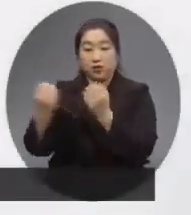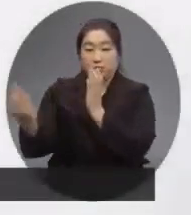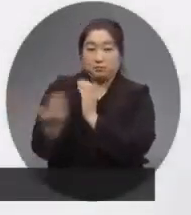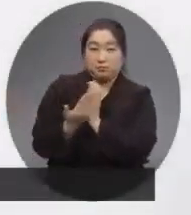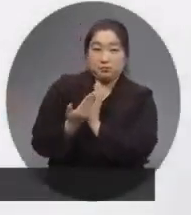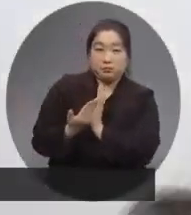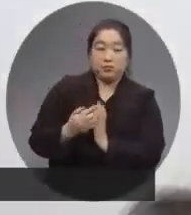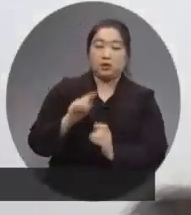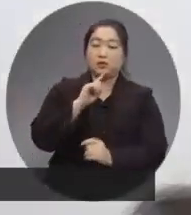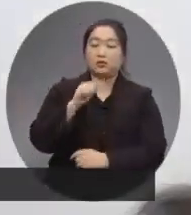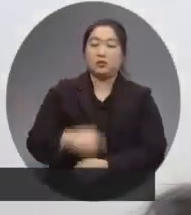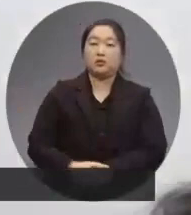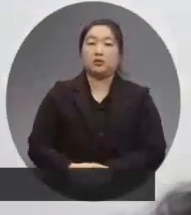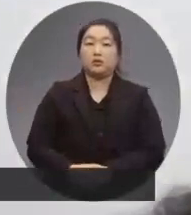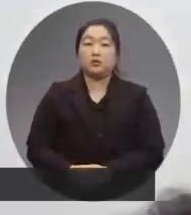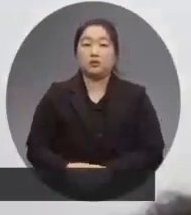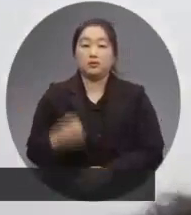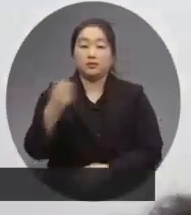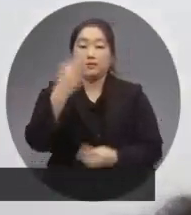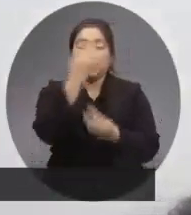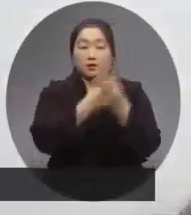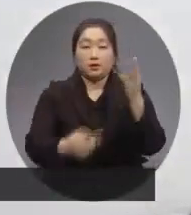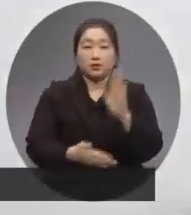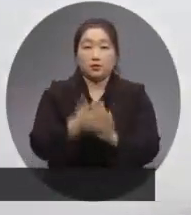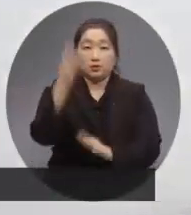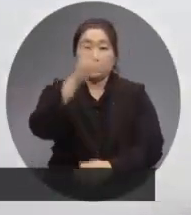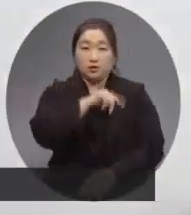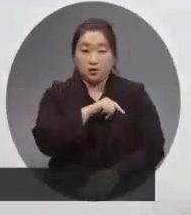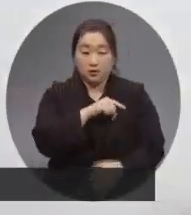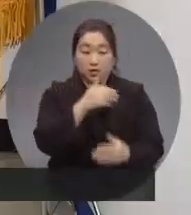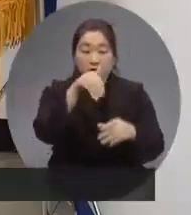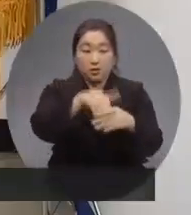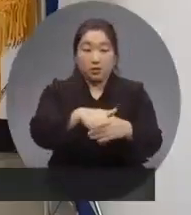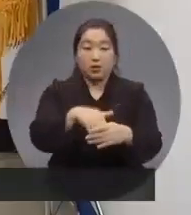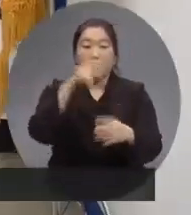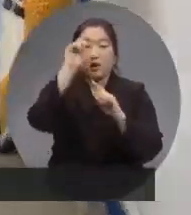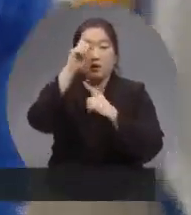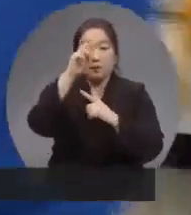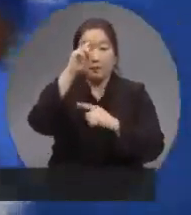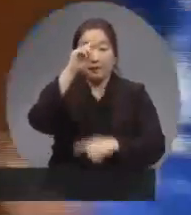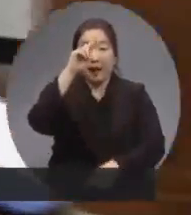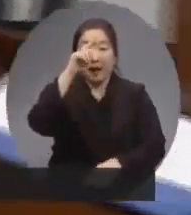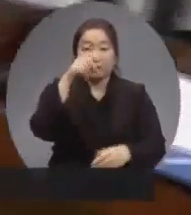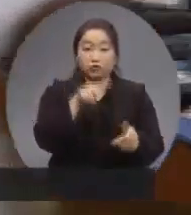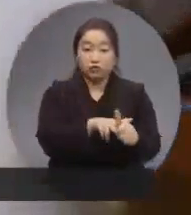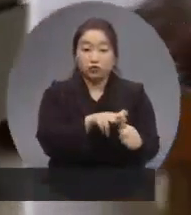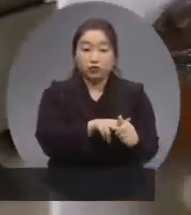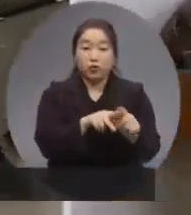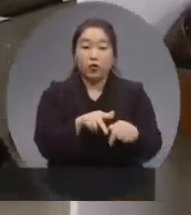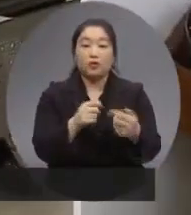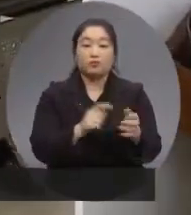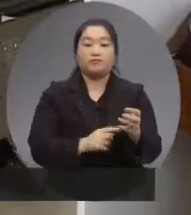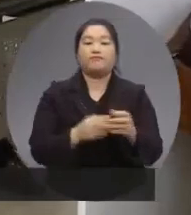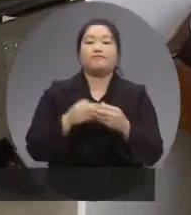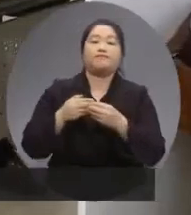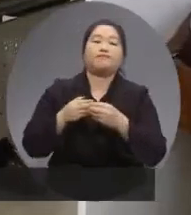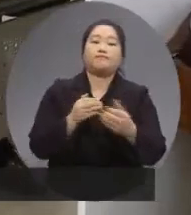했습니다. 그러면서 청주시의원 보궐선거에 나선 박한상 후보를 전면에